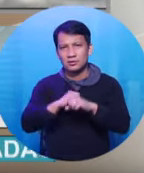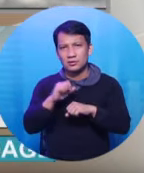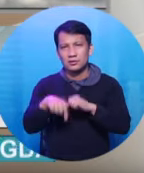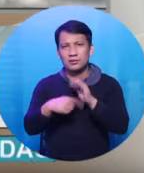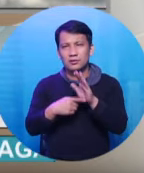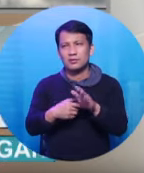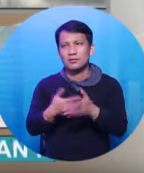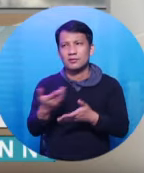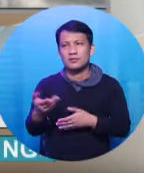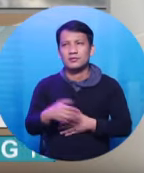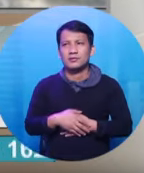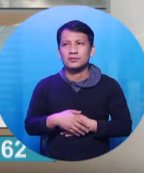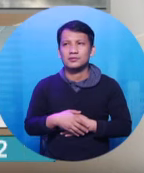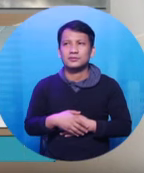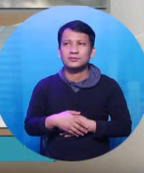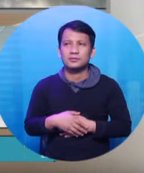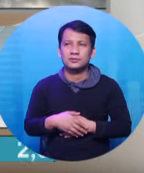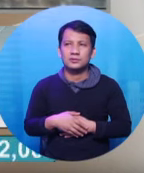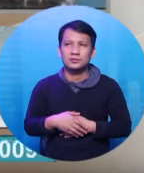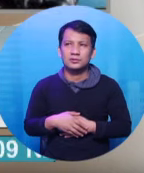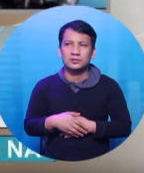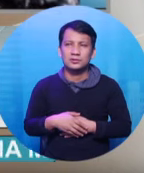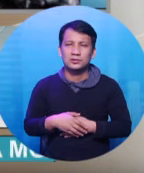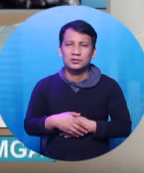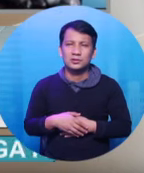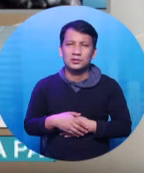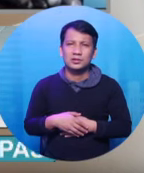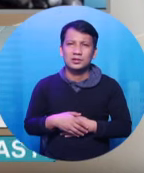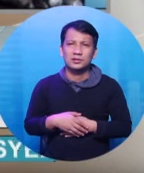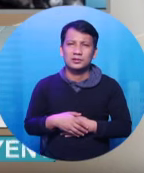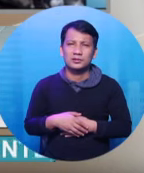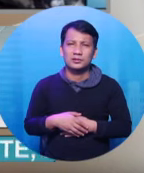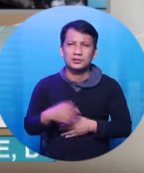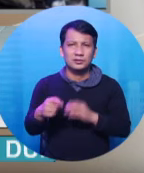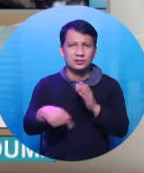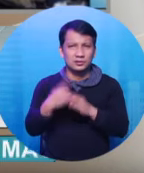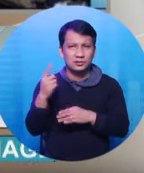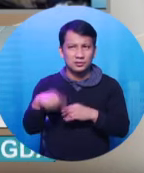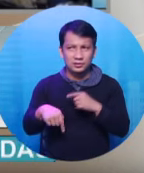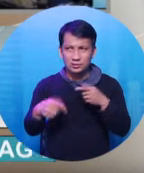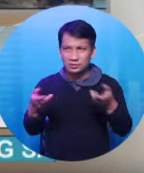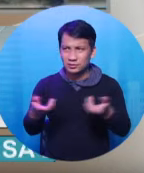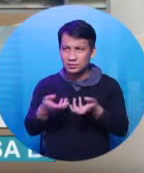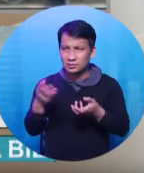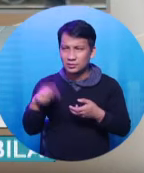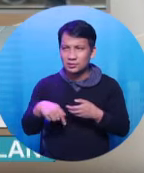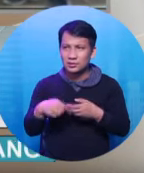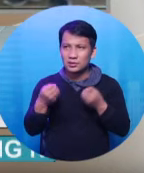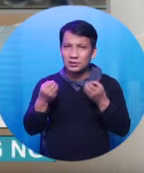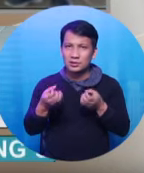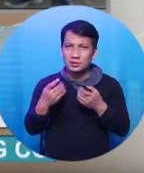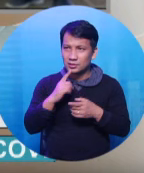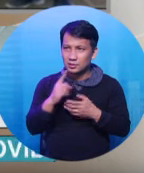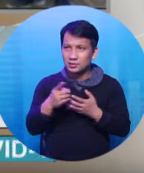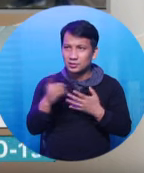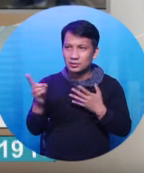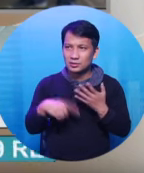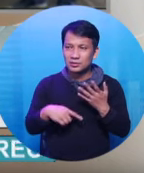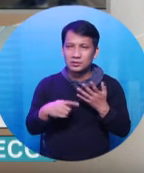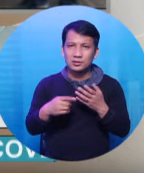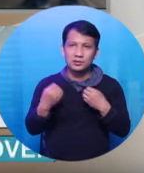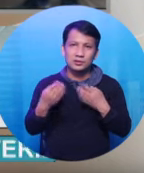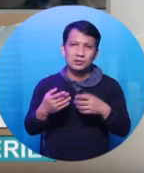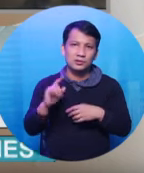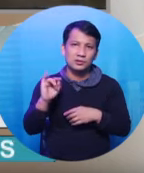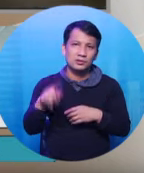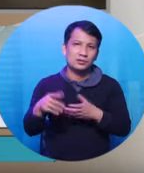order. Mm-mm. Mga magkano now, po? Minsan po, pag marami talagang delivery, tsaka maraming